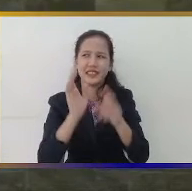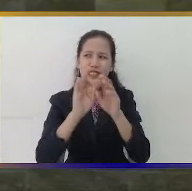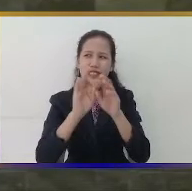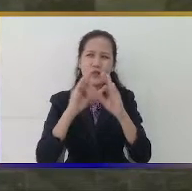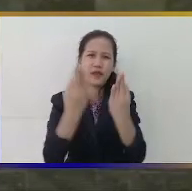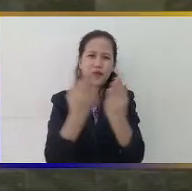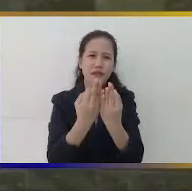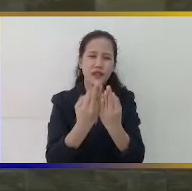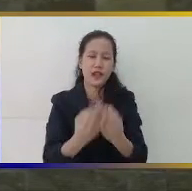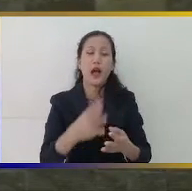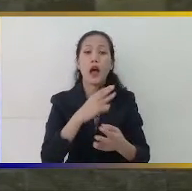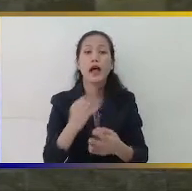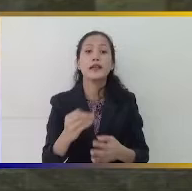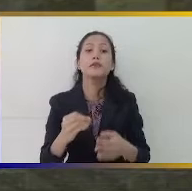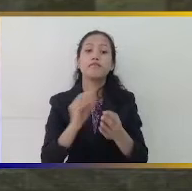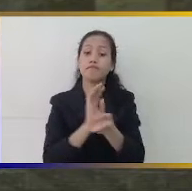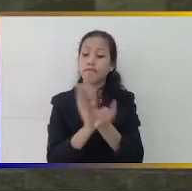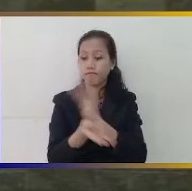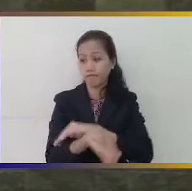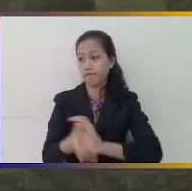And then comes laziness.